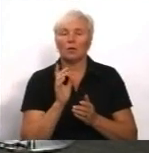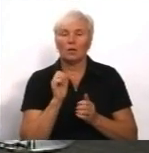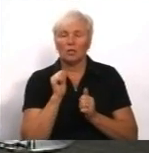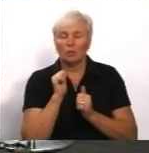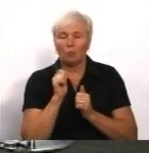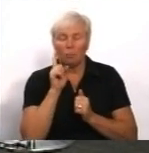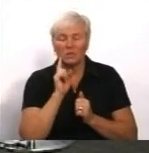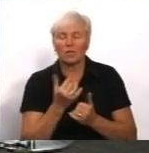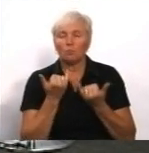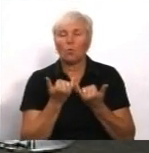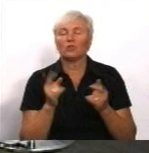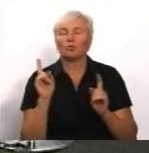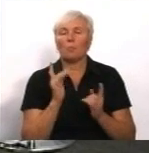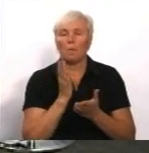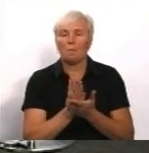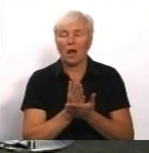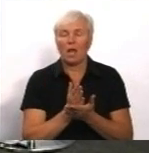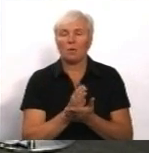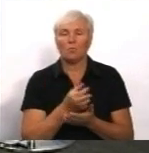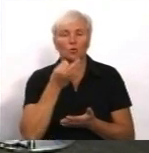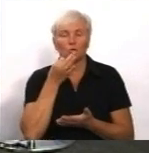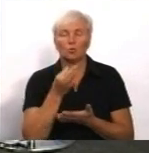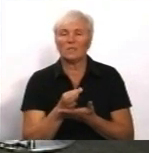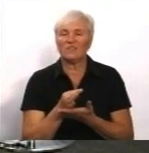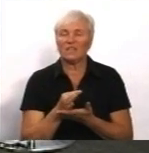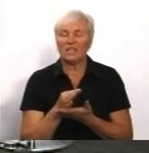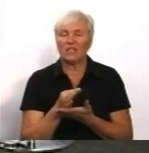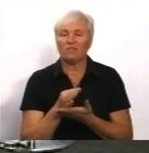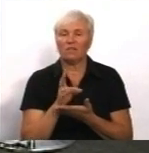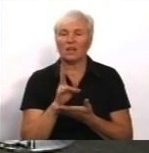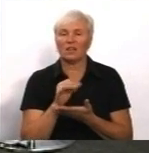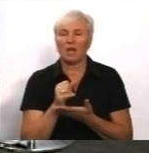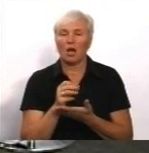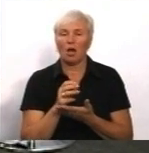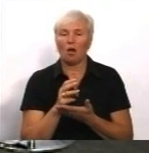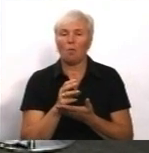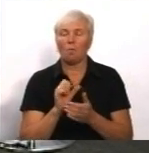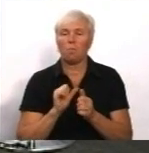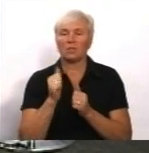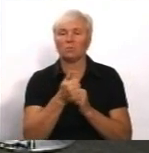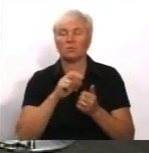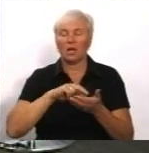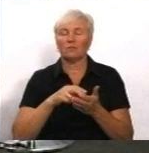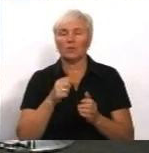ми не маємо дозволів на позапланові перевірки у цій частині.